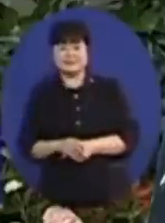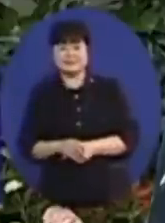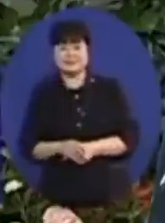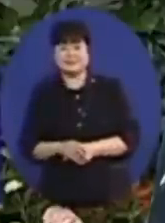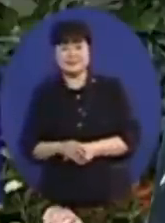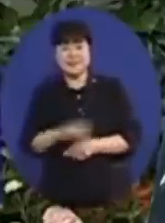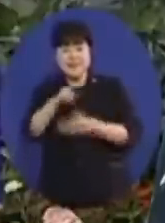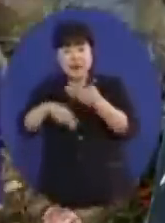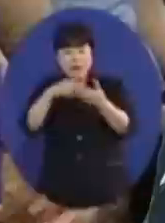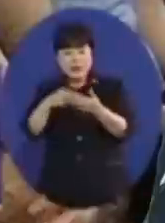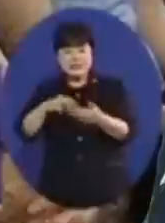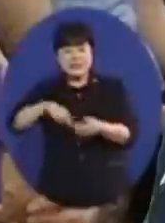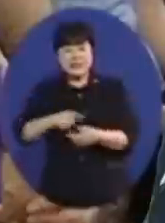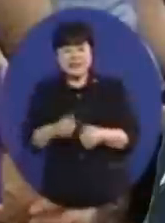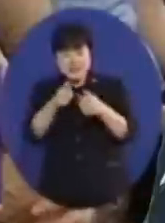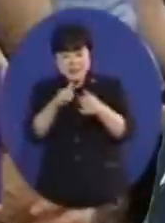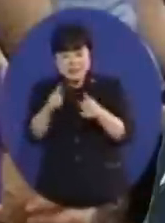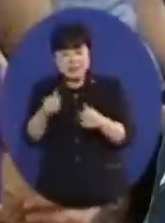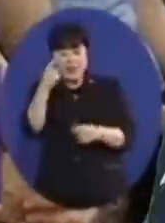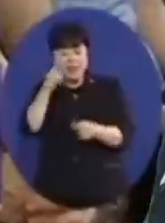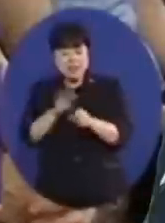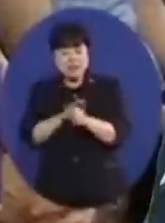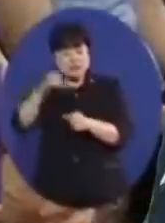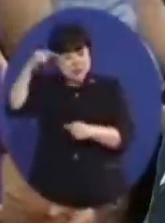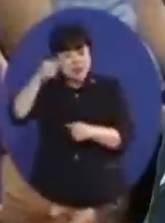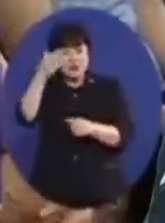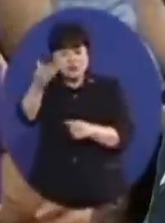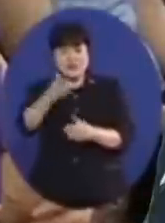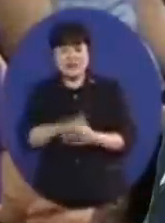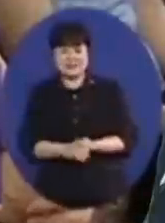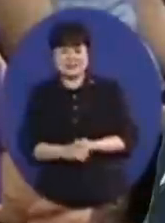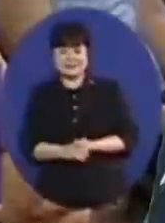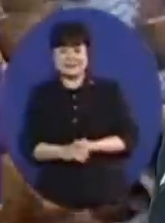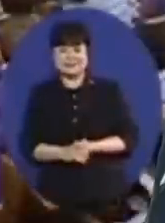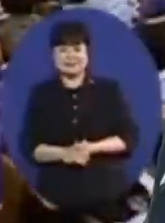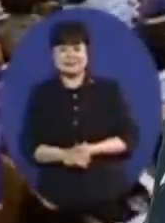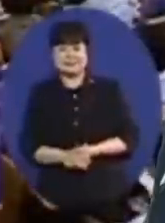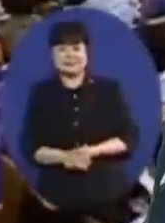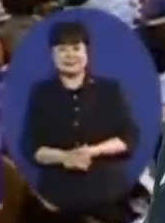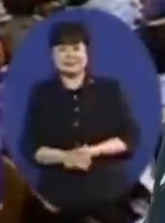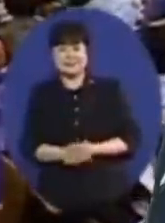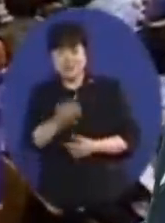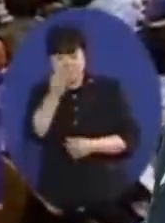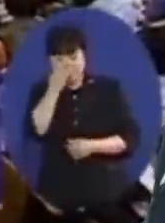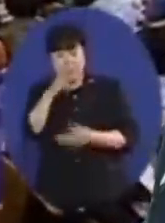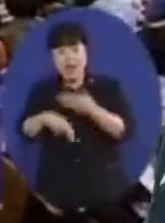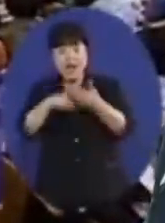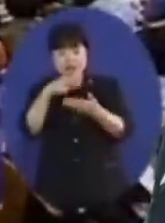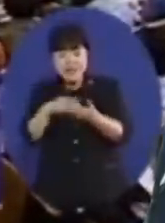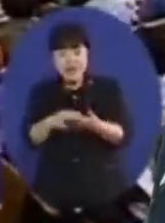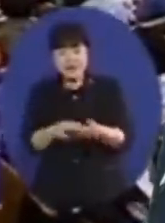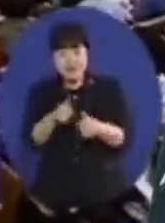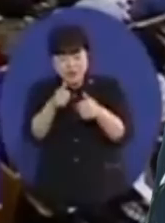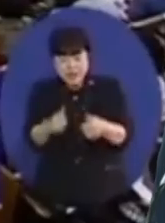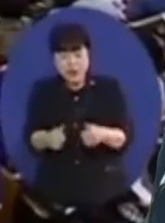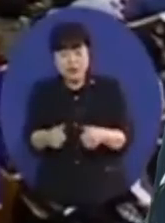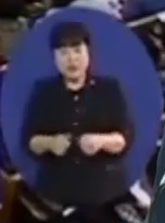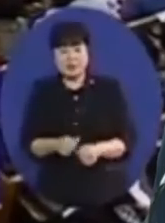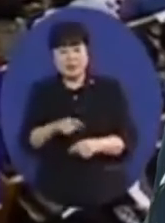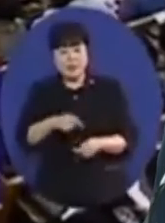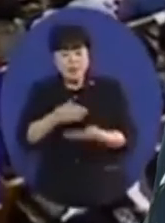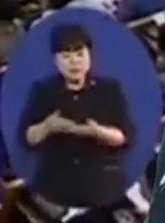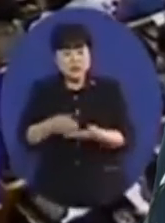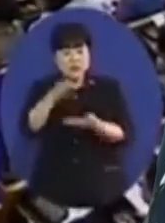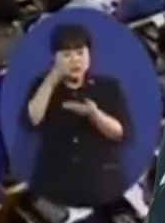13절에 야훼께서는 자기를 경외하는 자를 긍휼히 여기시나니 잠언서 22장 4절에 겸손과 야훼를 경외함의 부부상은